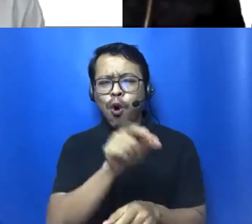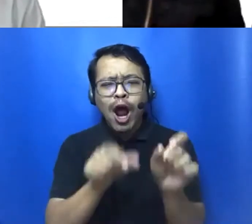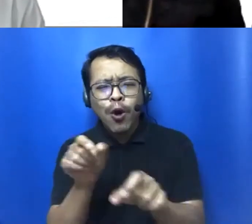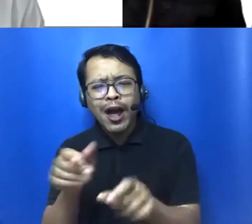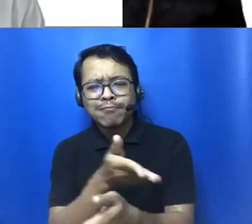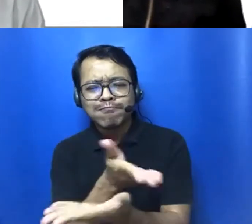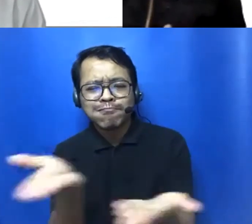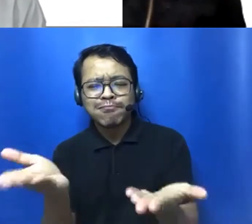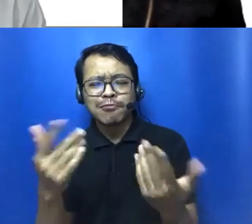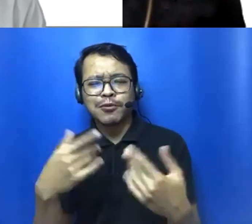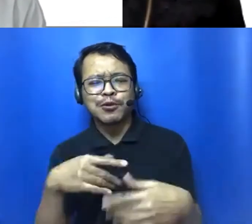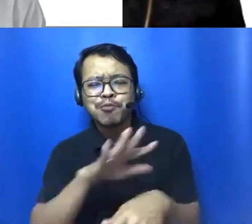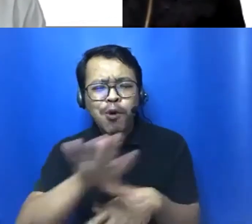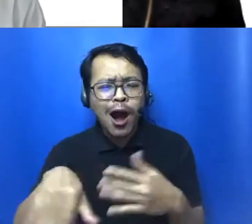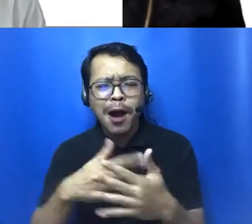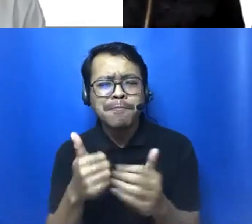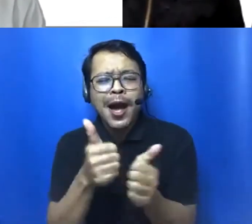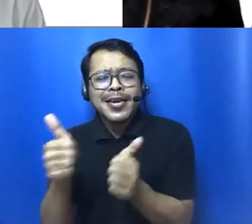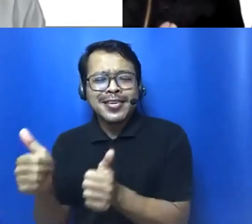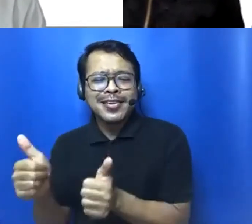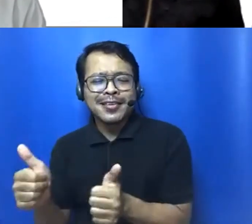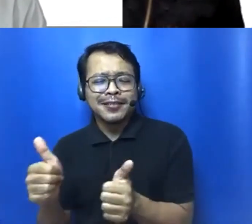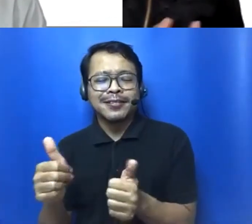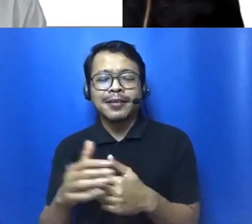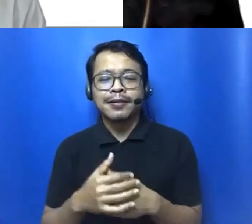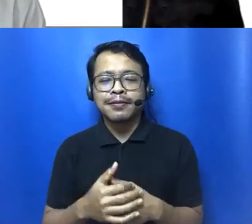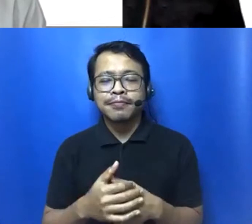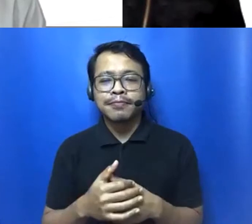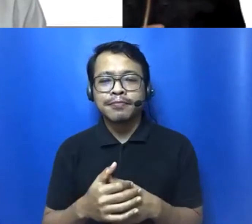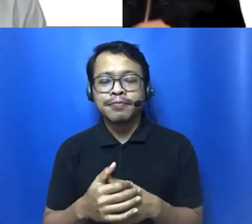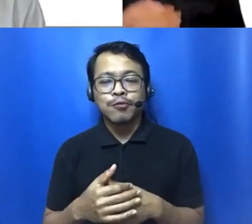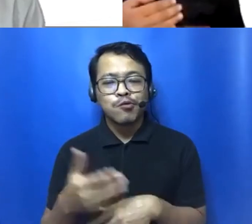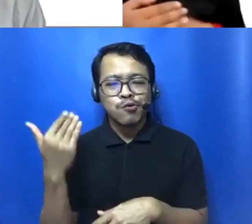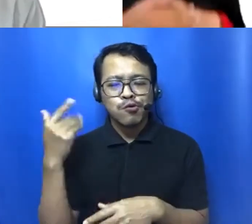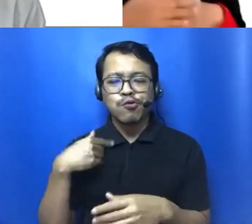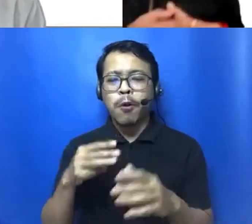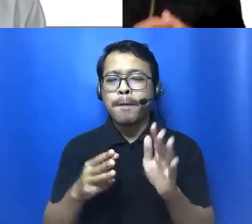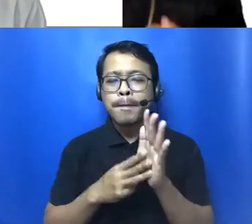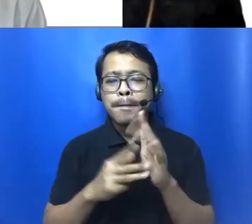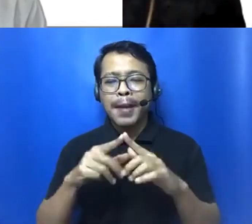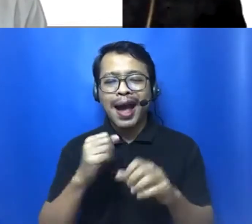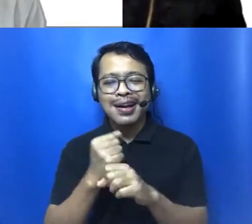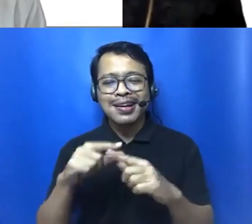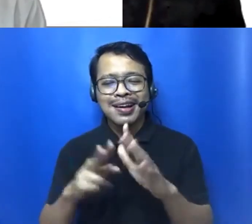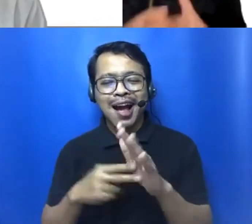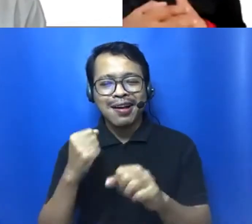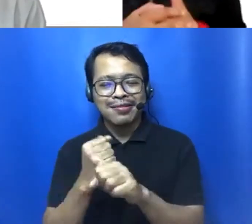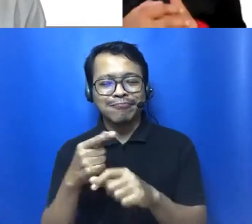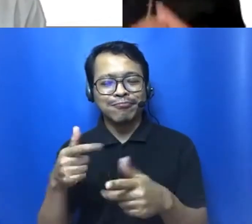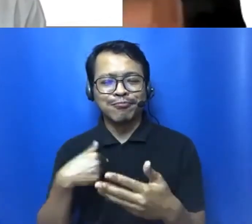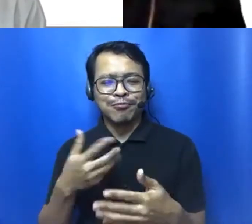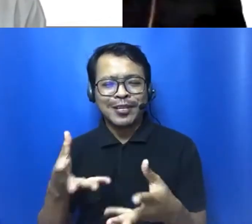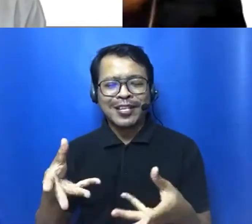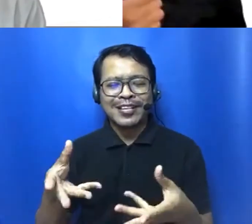kepada saya. Semuanya sangat baik. Pada saya magang, saya diterima. Gitu. Saya